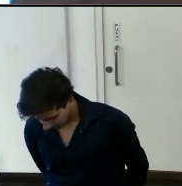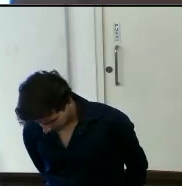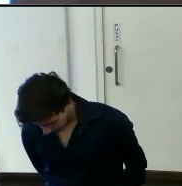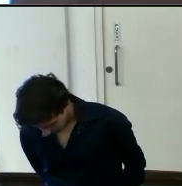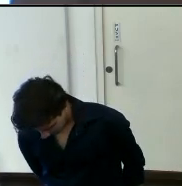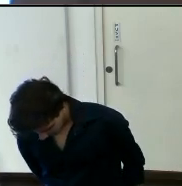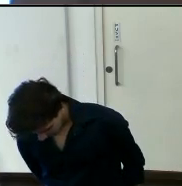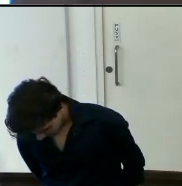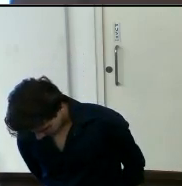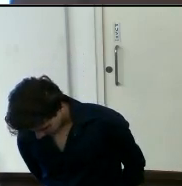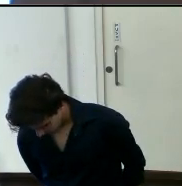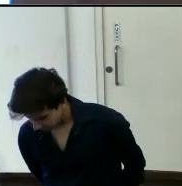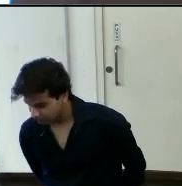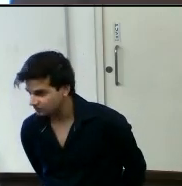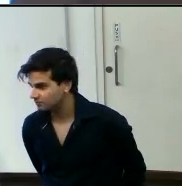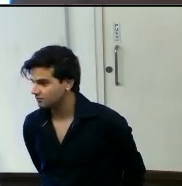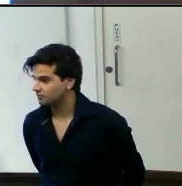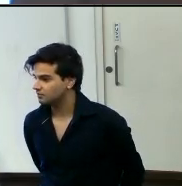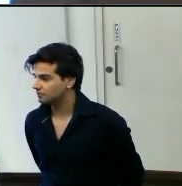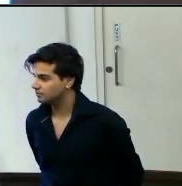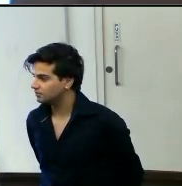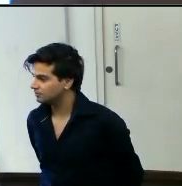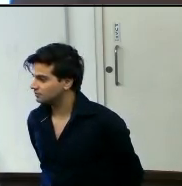ಥರದ ಕಲಾಕೃತಿಗಳರಿಂದ ಹೊರಗಡೆ ಬಂತು.